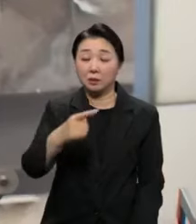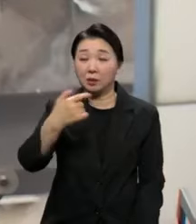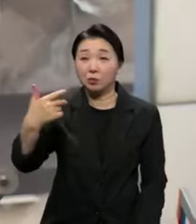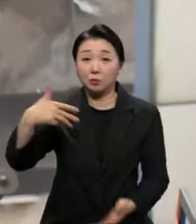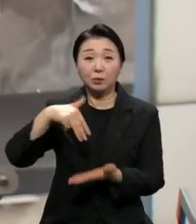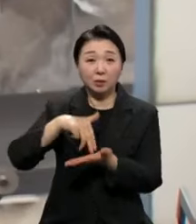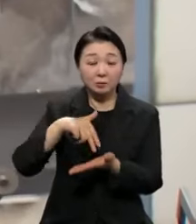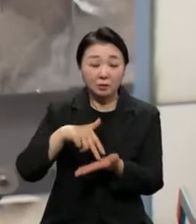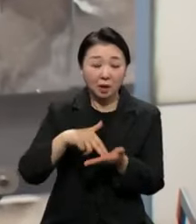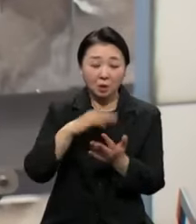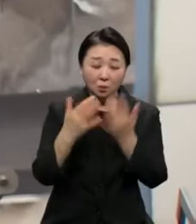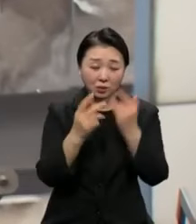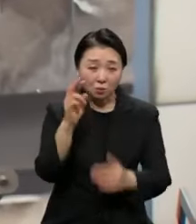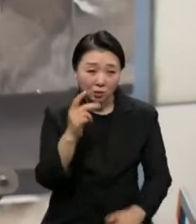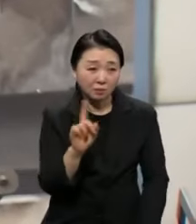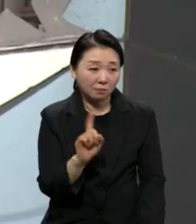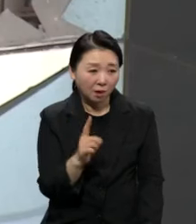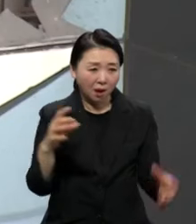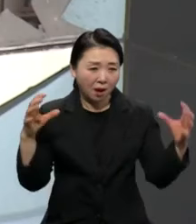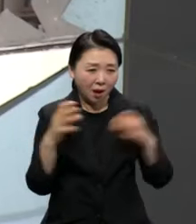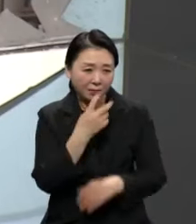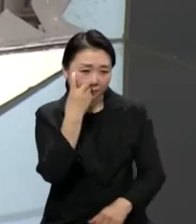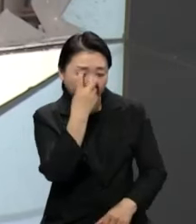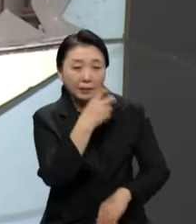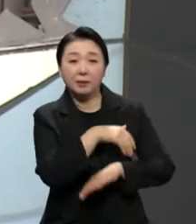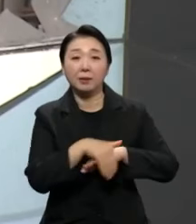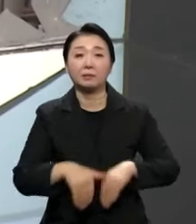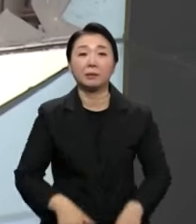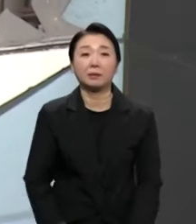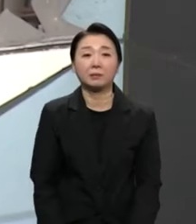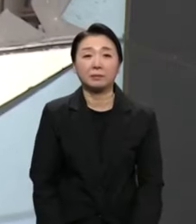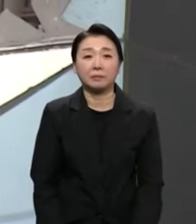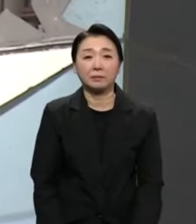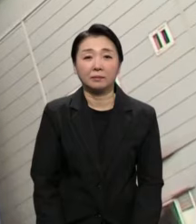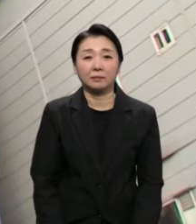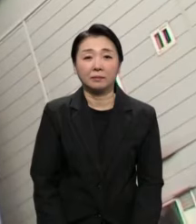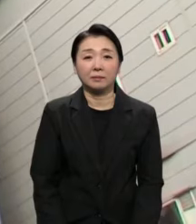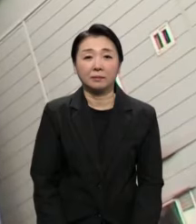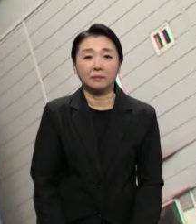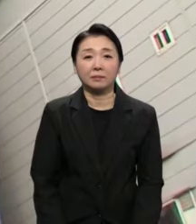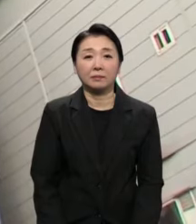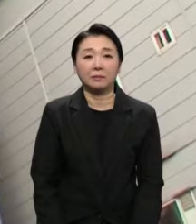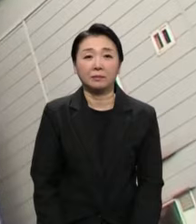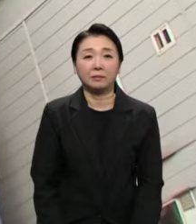확인하기 위해 합동 현장감식을 버릴 계획입니다 JTV